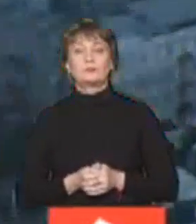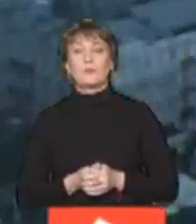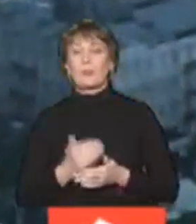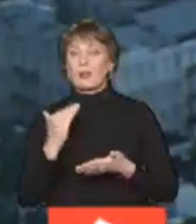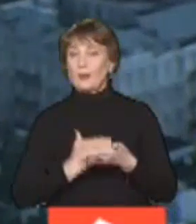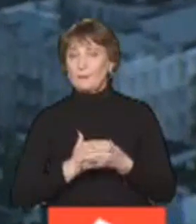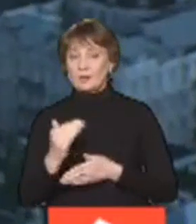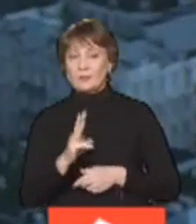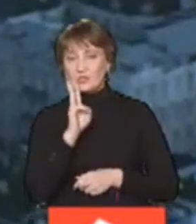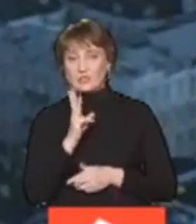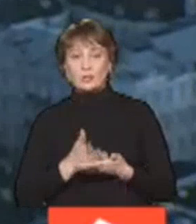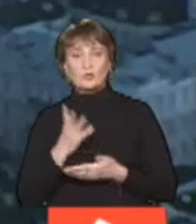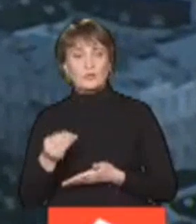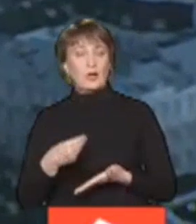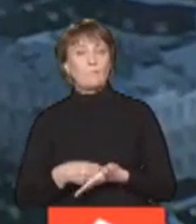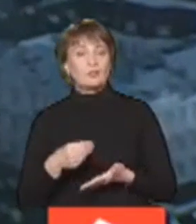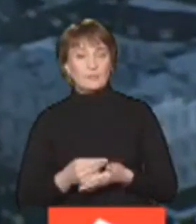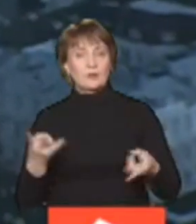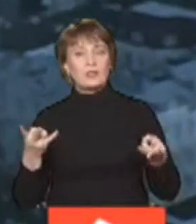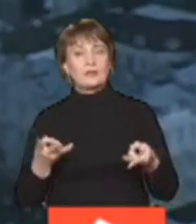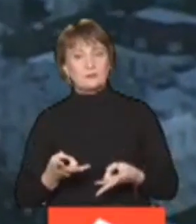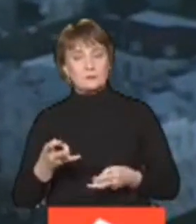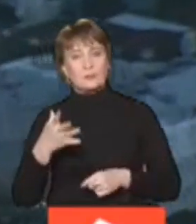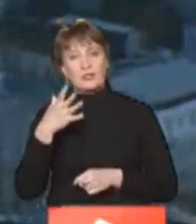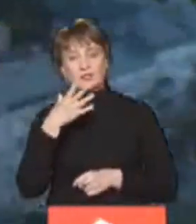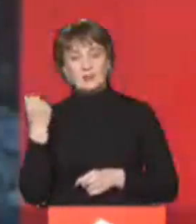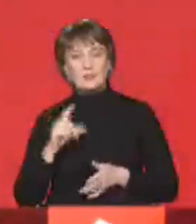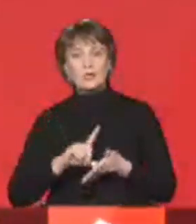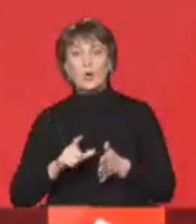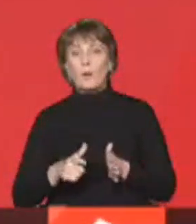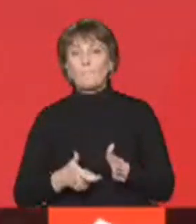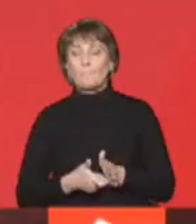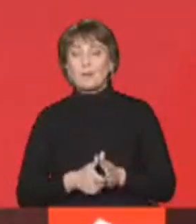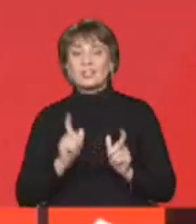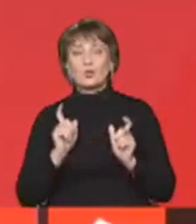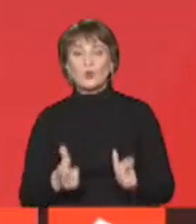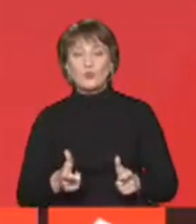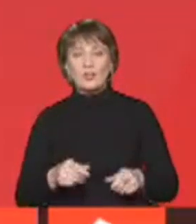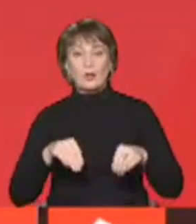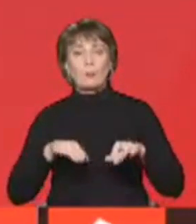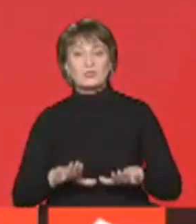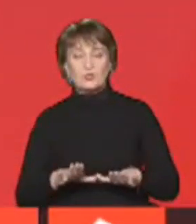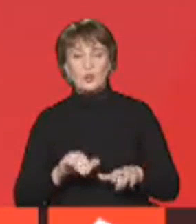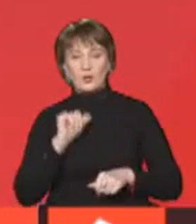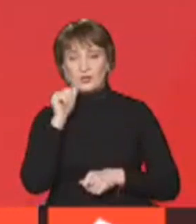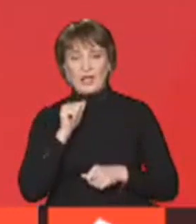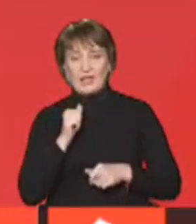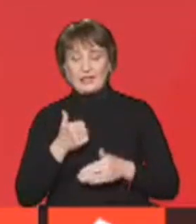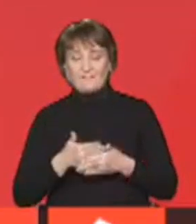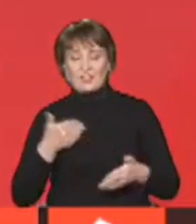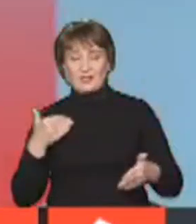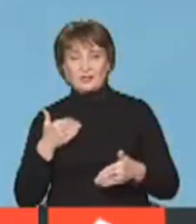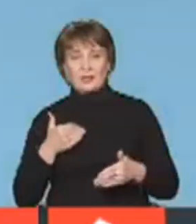Про підвищення зарплат бюджетникам варто забути. Кабмін ухвалив постанову, яка на рік відкладає підвищення зарплат